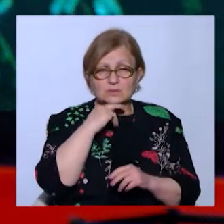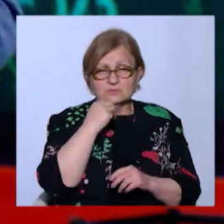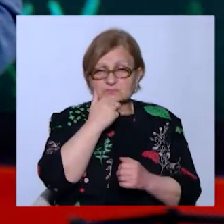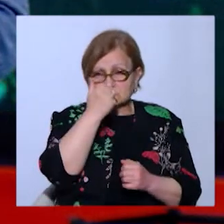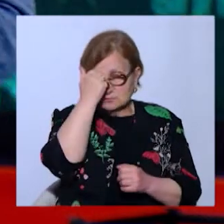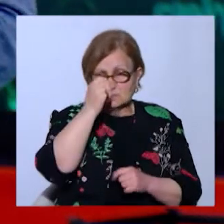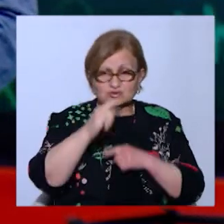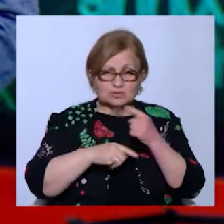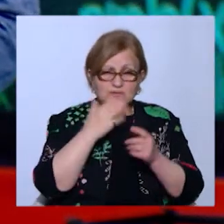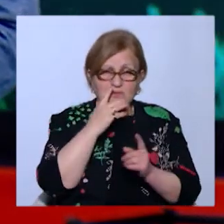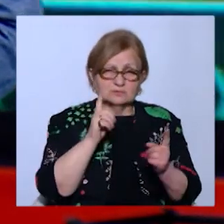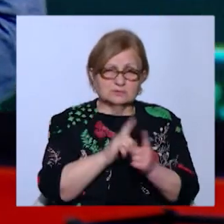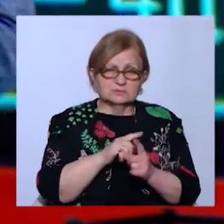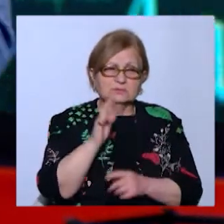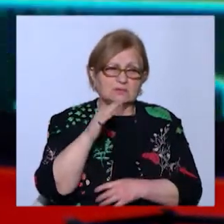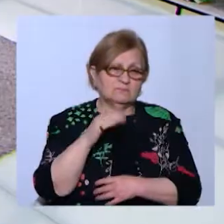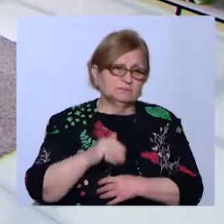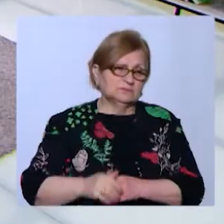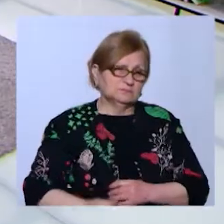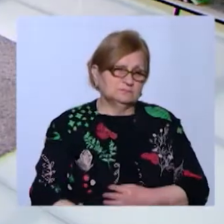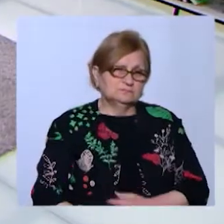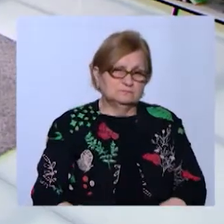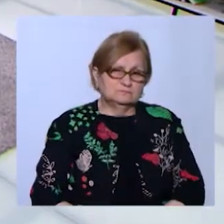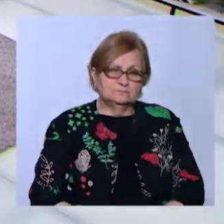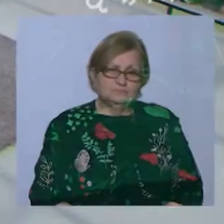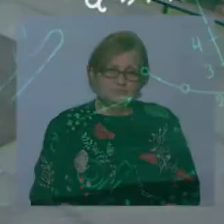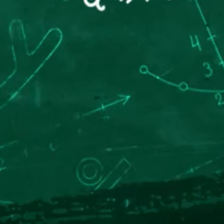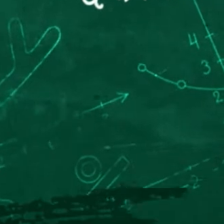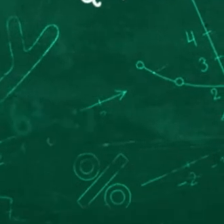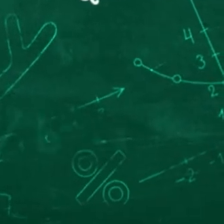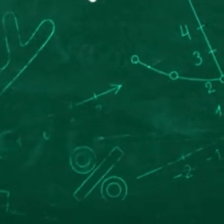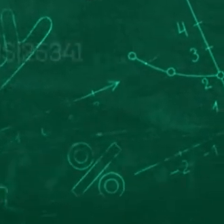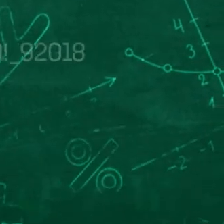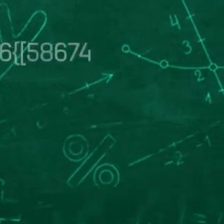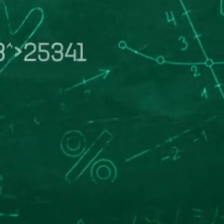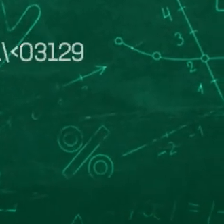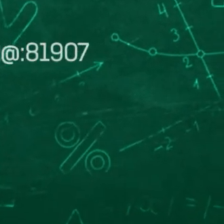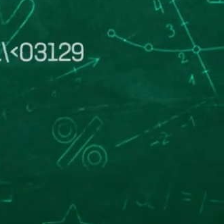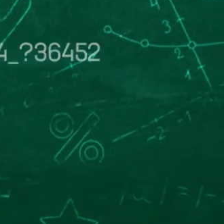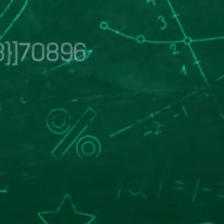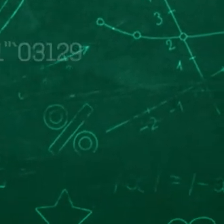ყურადღებისთვის, შემდეგ გაკვეთილზე შევხვდებით. ნახვამდის.